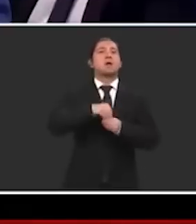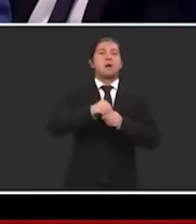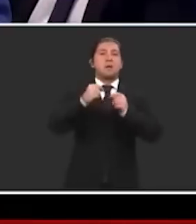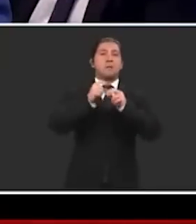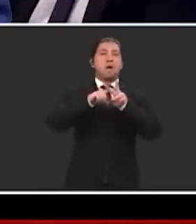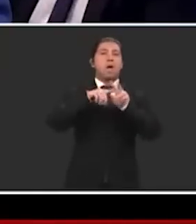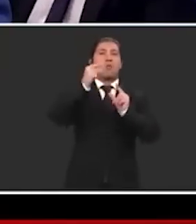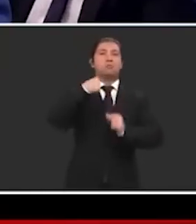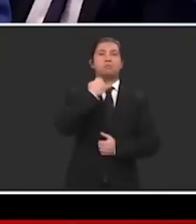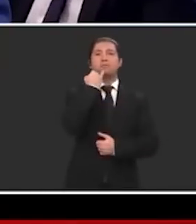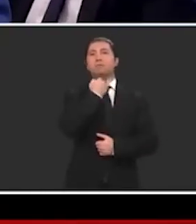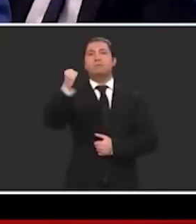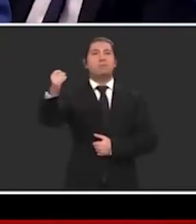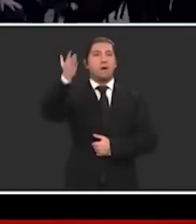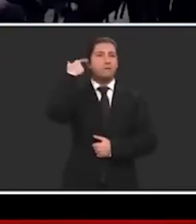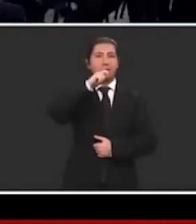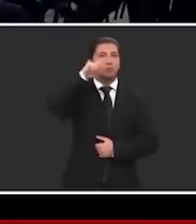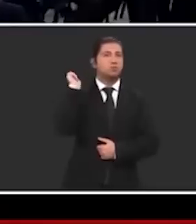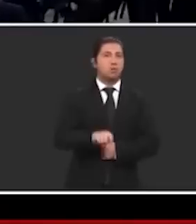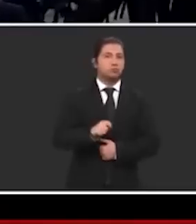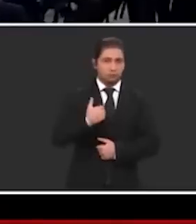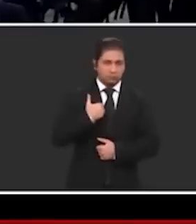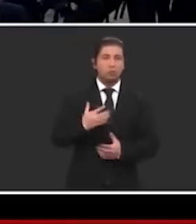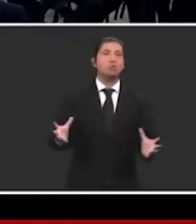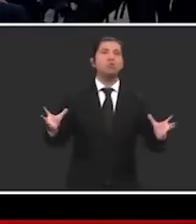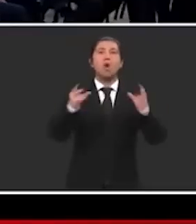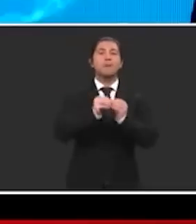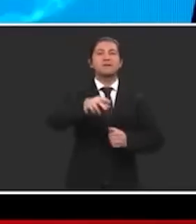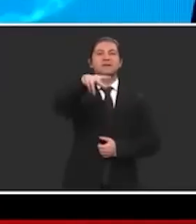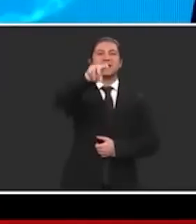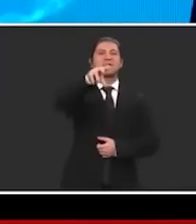Bakü ziyaretimizde sözünü verdiğimiz toplam